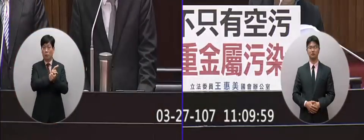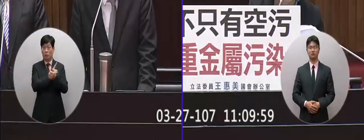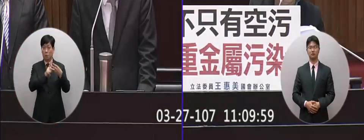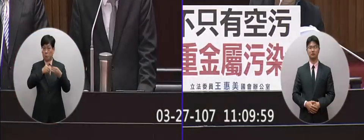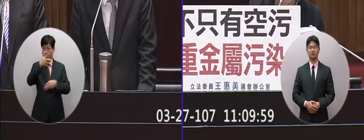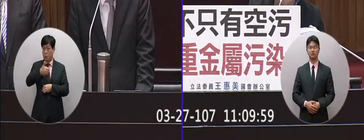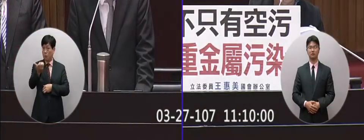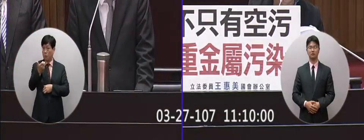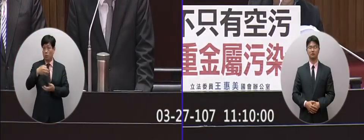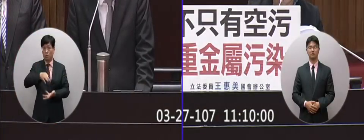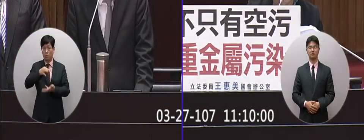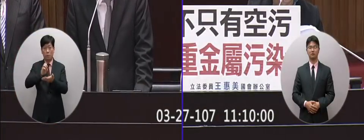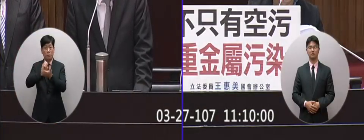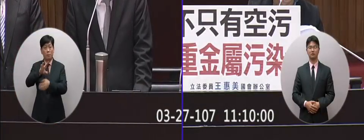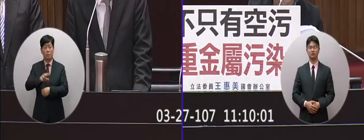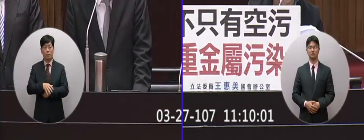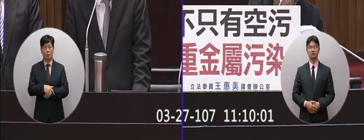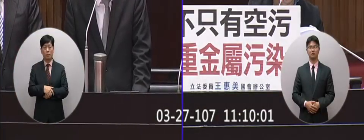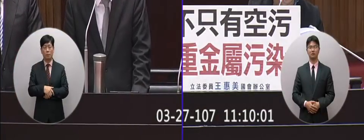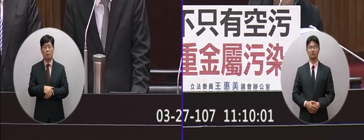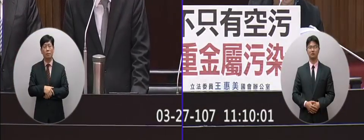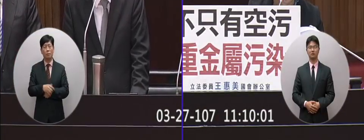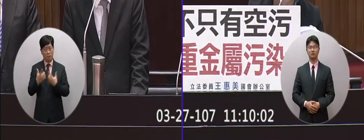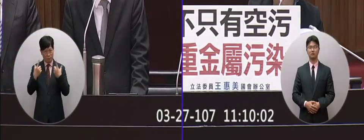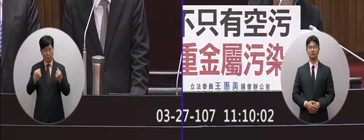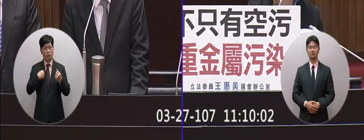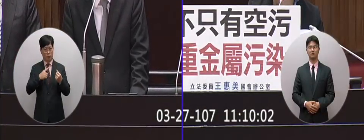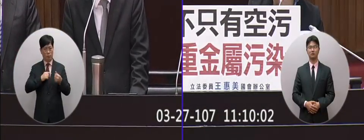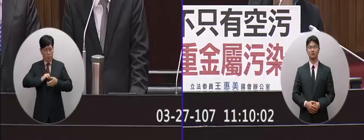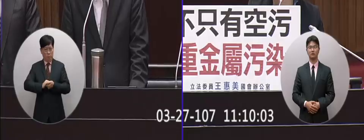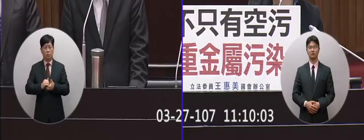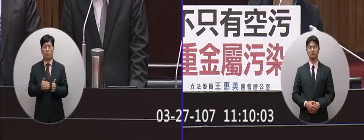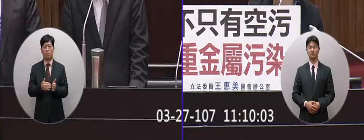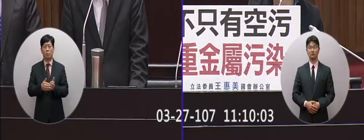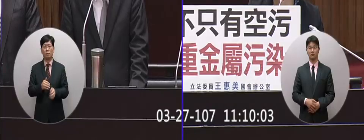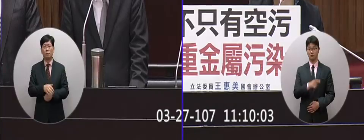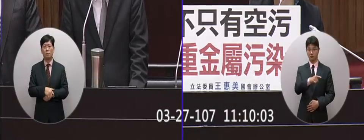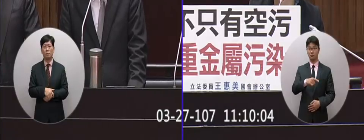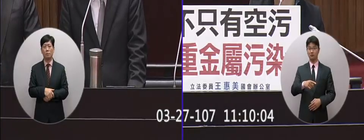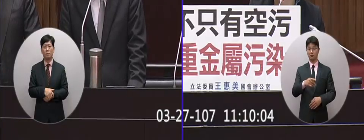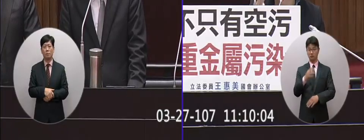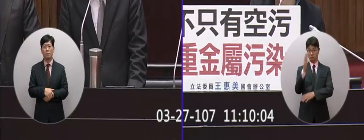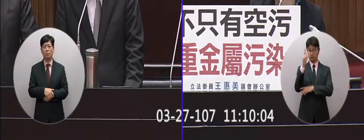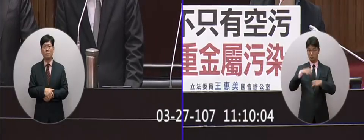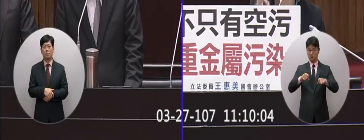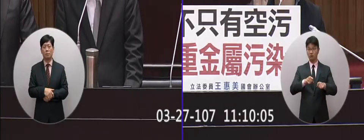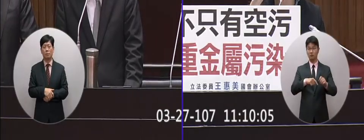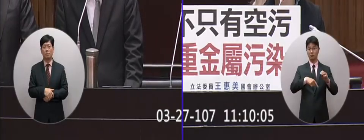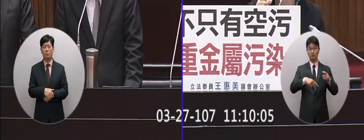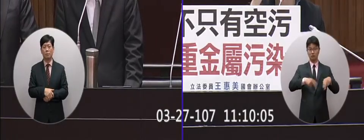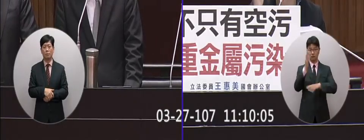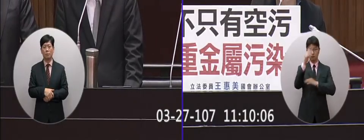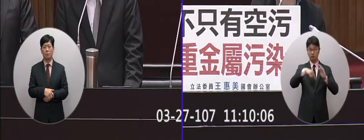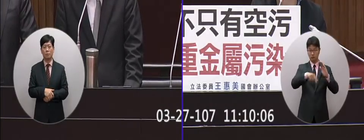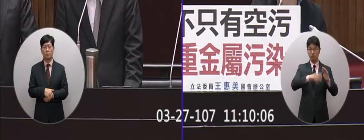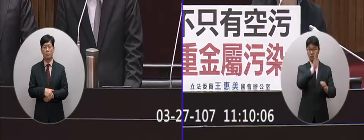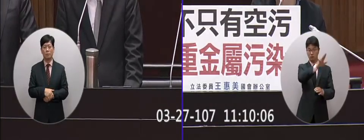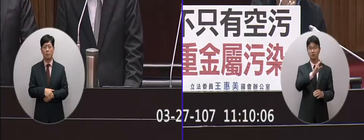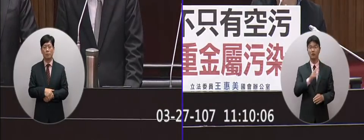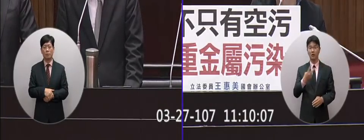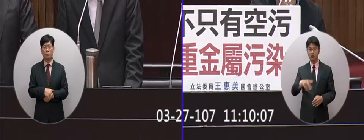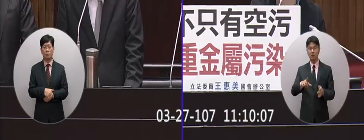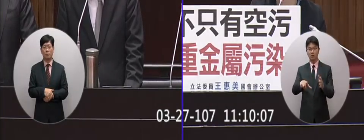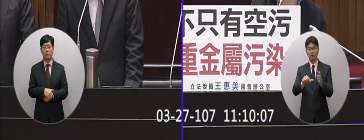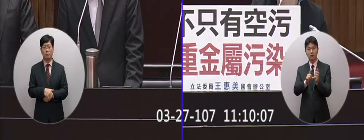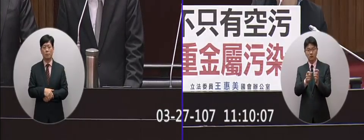委所刚刚跟你报告的事项，那就是行政院的政策， 就是行政院的政策了哈，没有问题。那多久的时候可以让他们